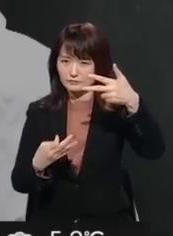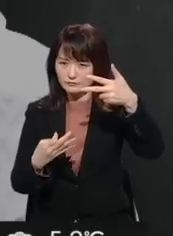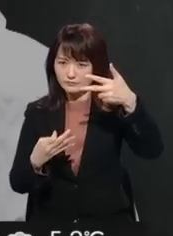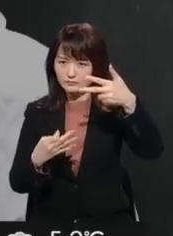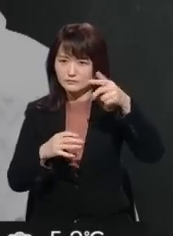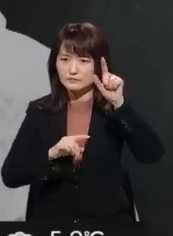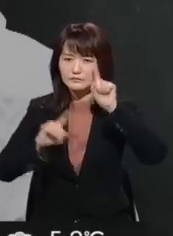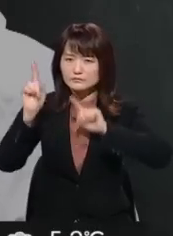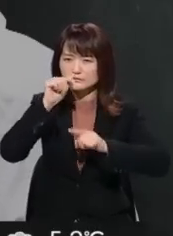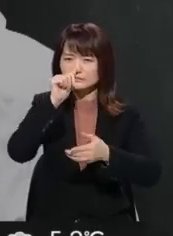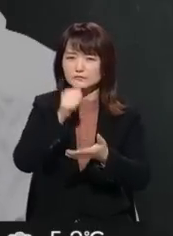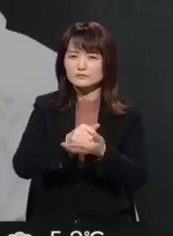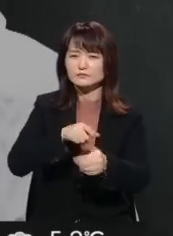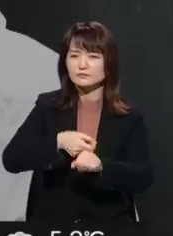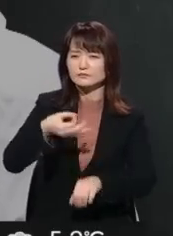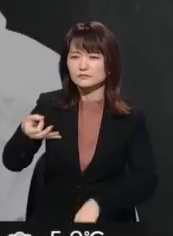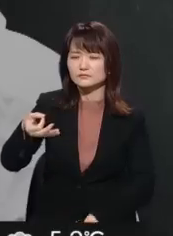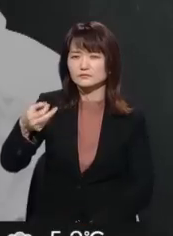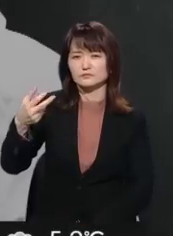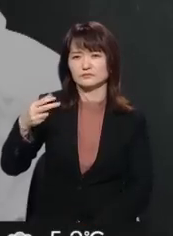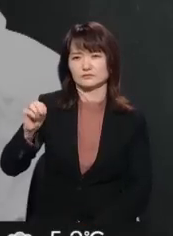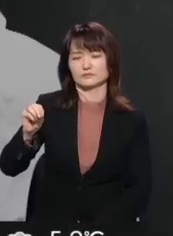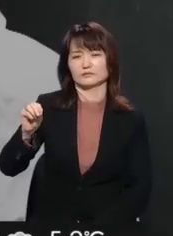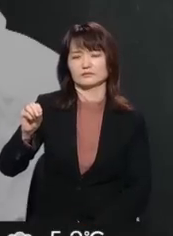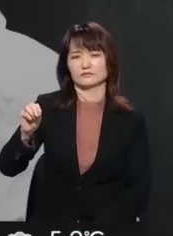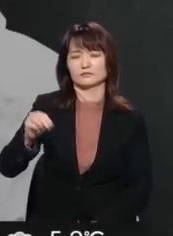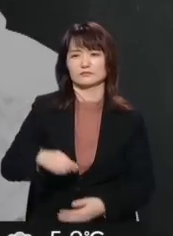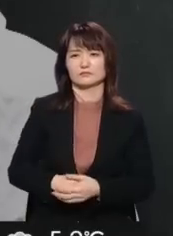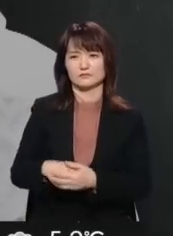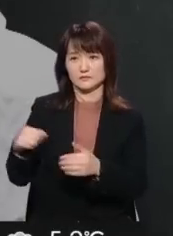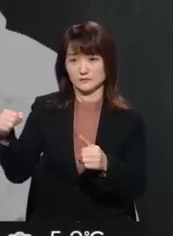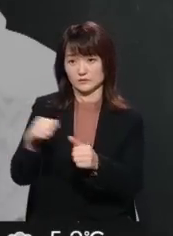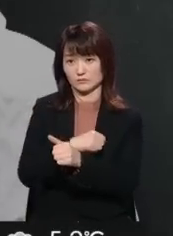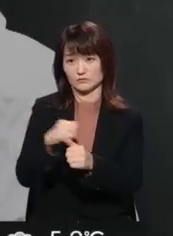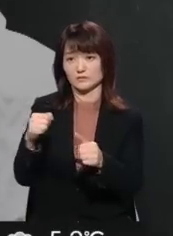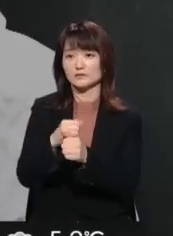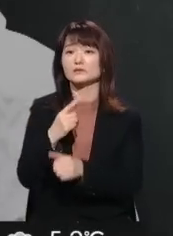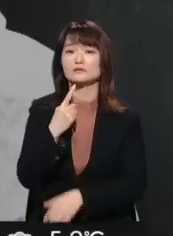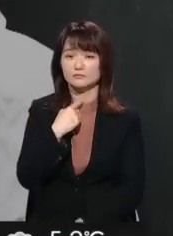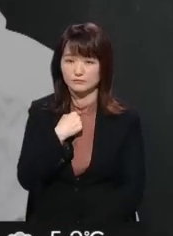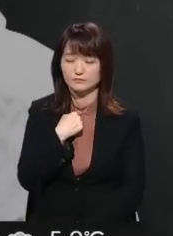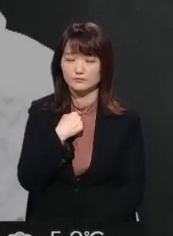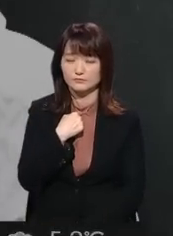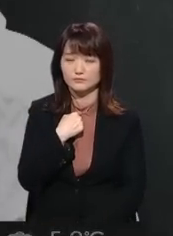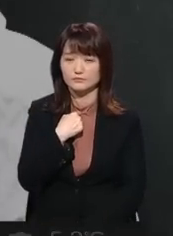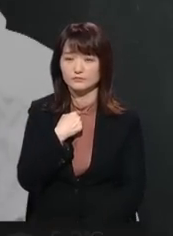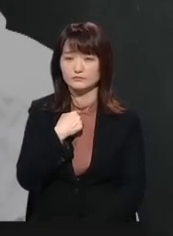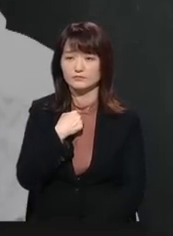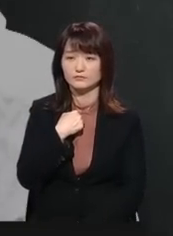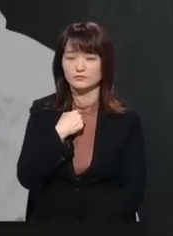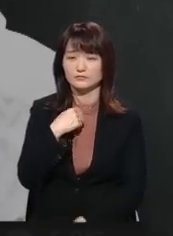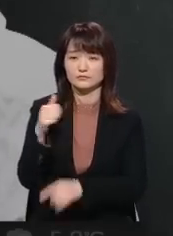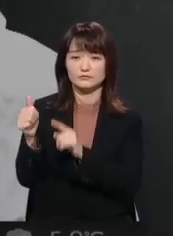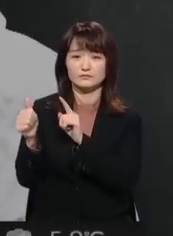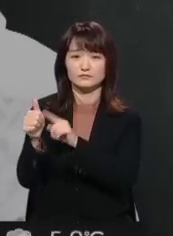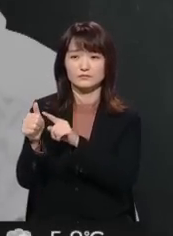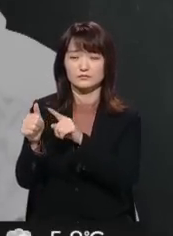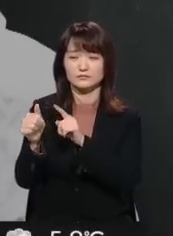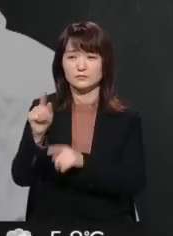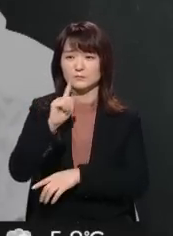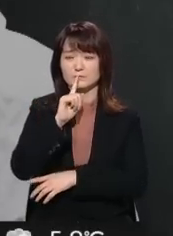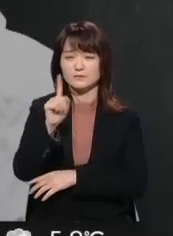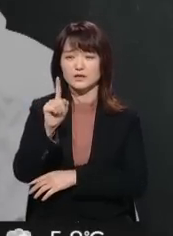벌금을 70만 원을 냈기 때문에 즉 말하면 상해 폭력 전과가 디보에 앉는 사람이기 때문에이 노인은 말로